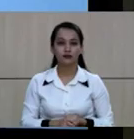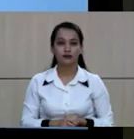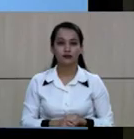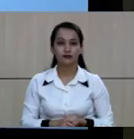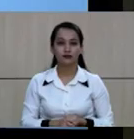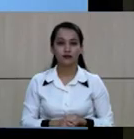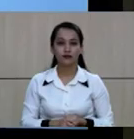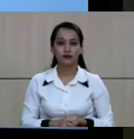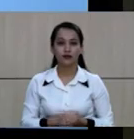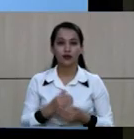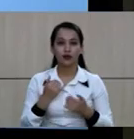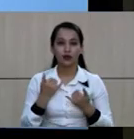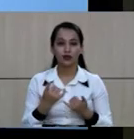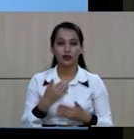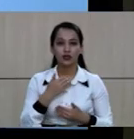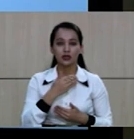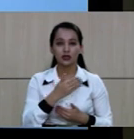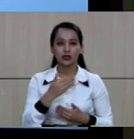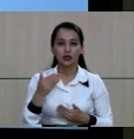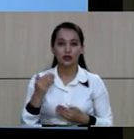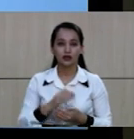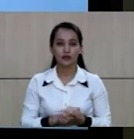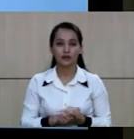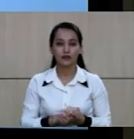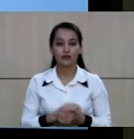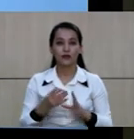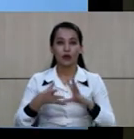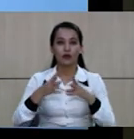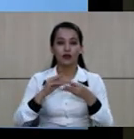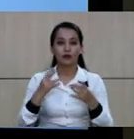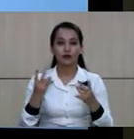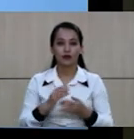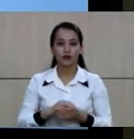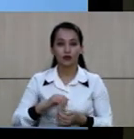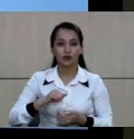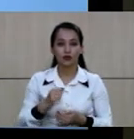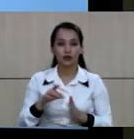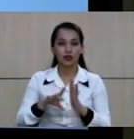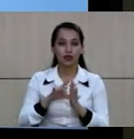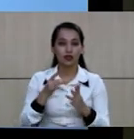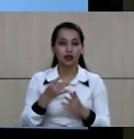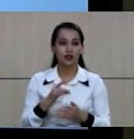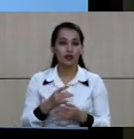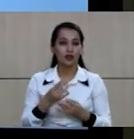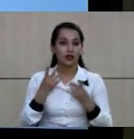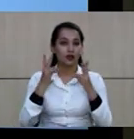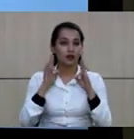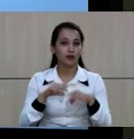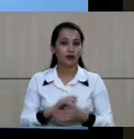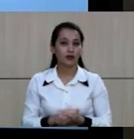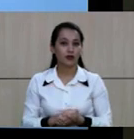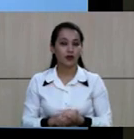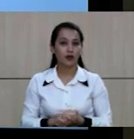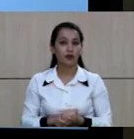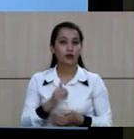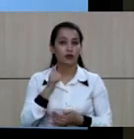Demak, boyiga sizga keltirilgan qissadan qissa chiqarishimiz kerak. Demak, do'st tanlashda adashmaslik kerakligi qaysi masalaning xulosasiga